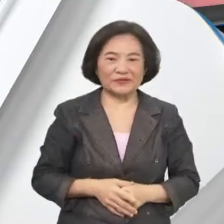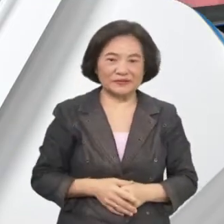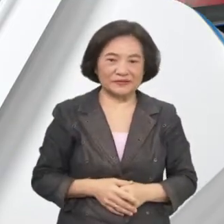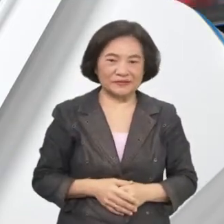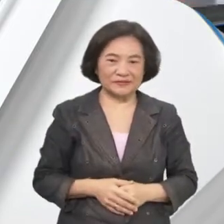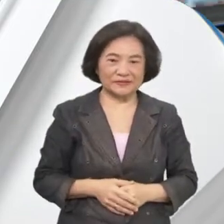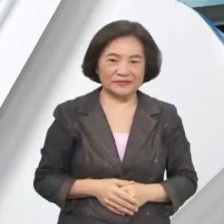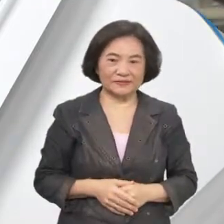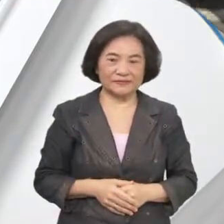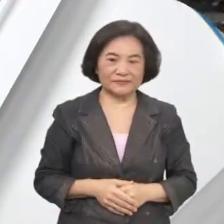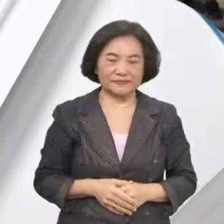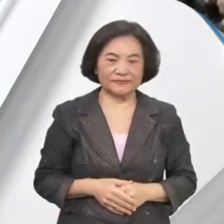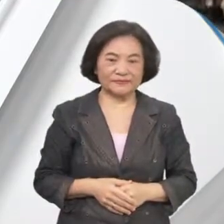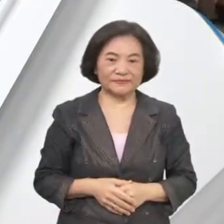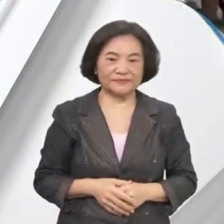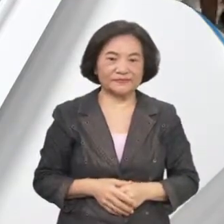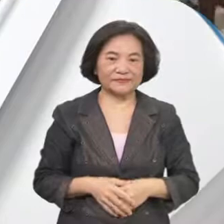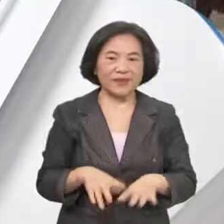上。